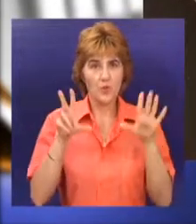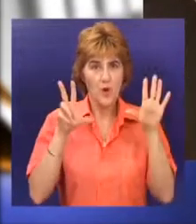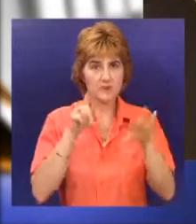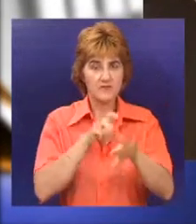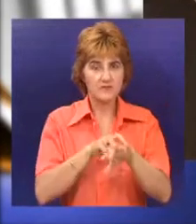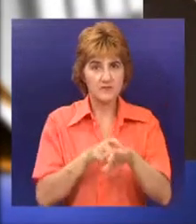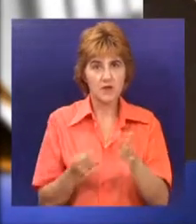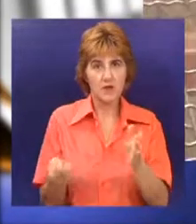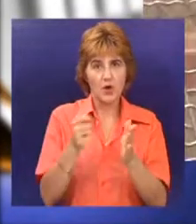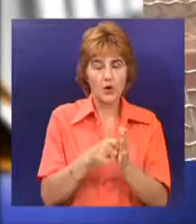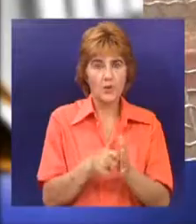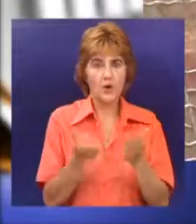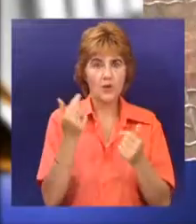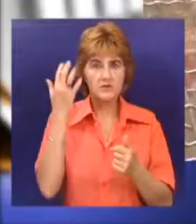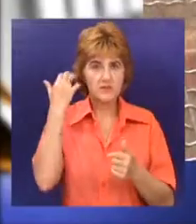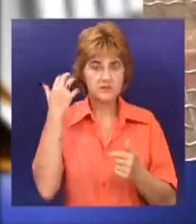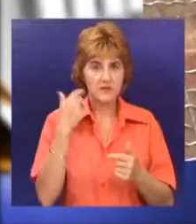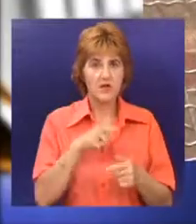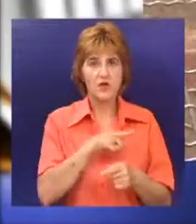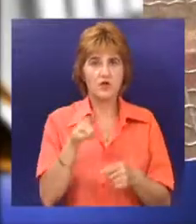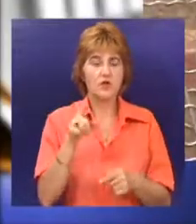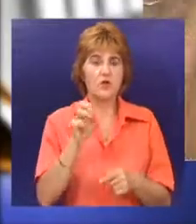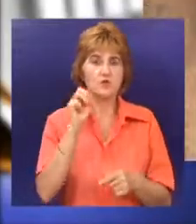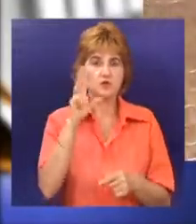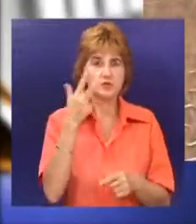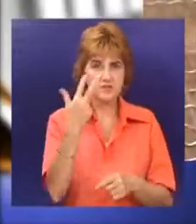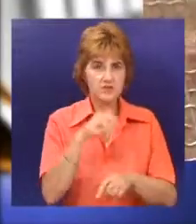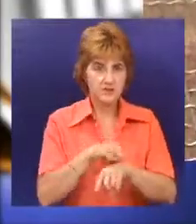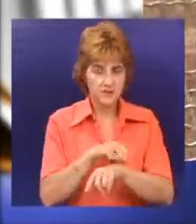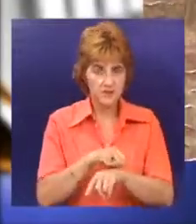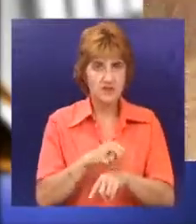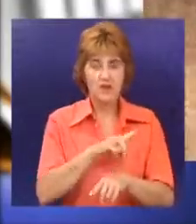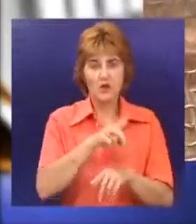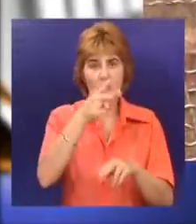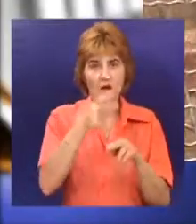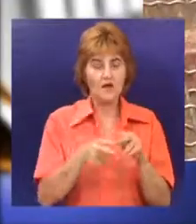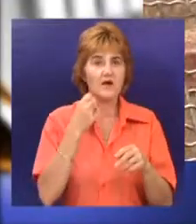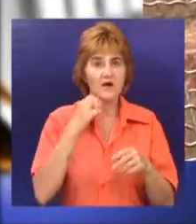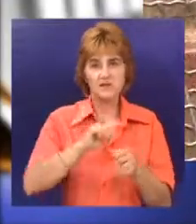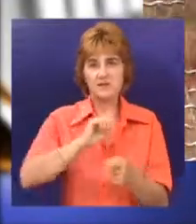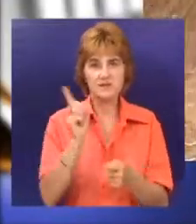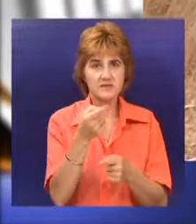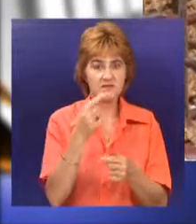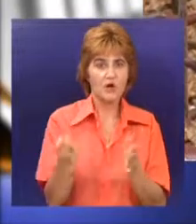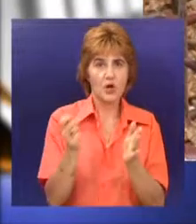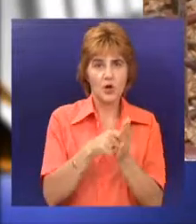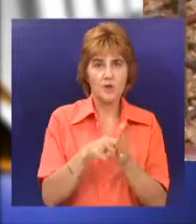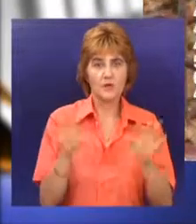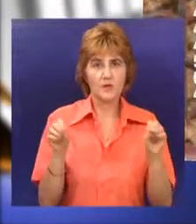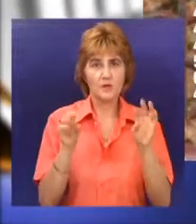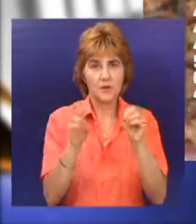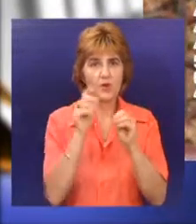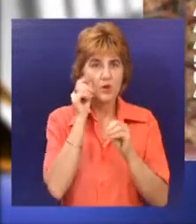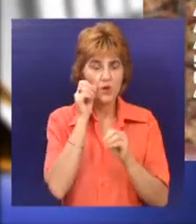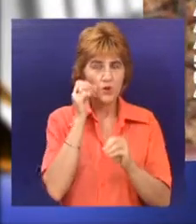i trajaće svakog radnog dana od 8 do 14.30 sve dok se ne otkupi predviđena količina od 100.000 tona. Pšenica